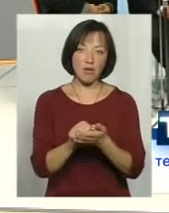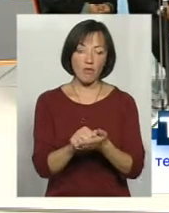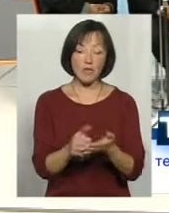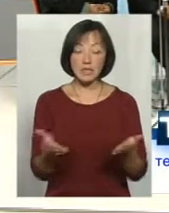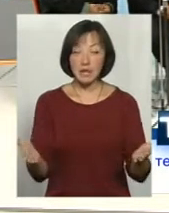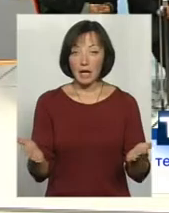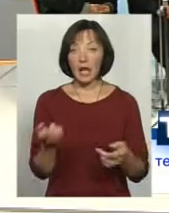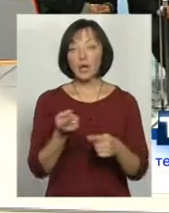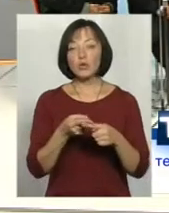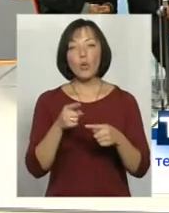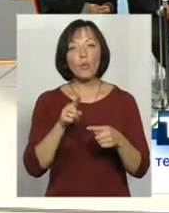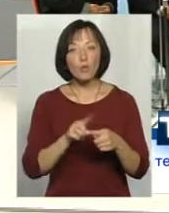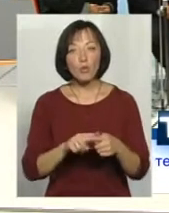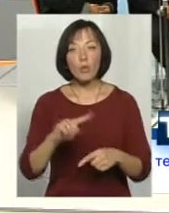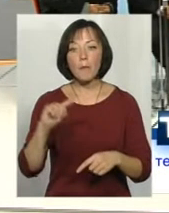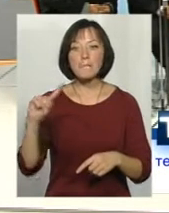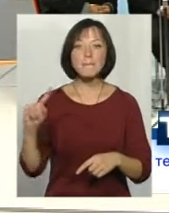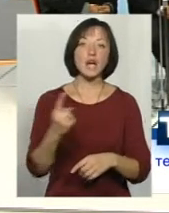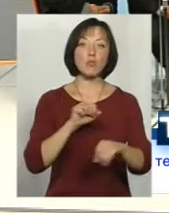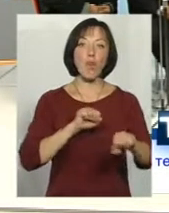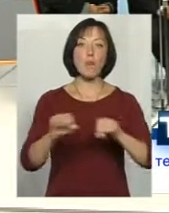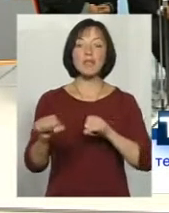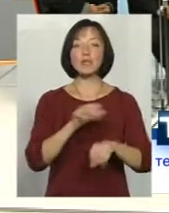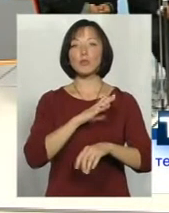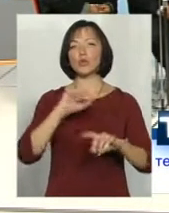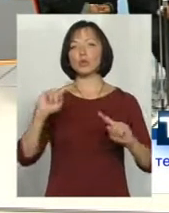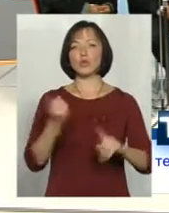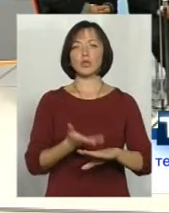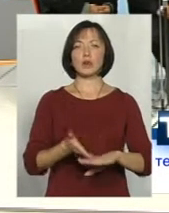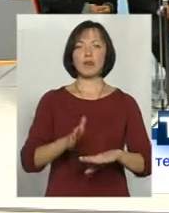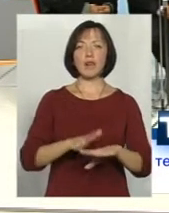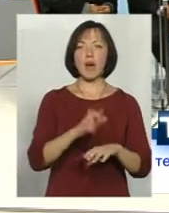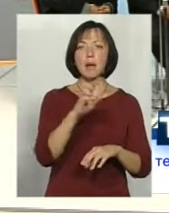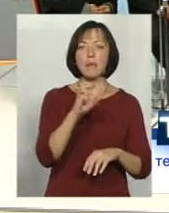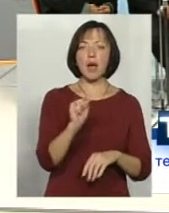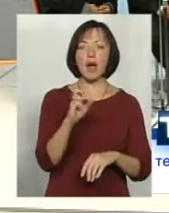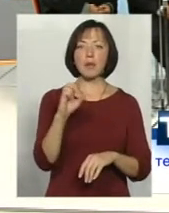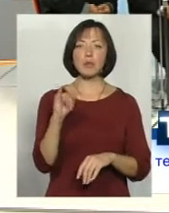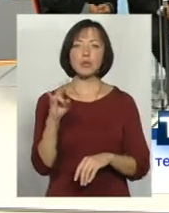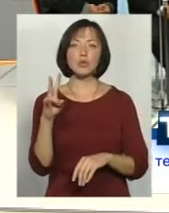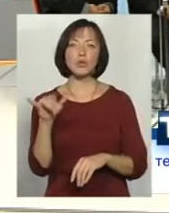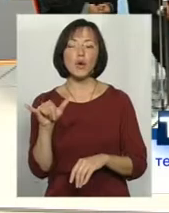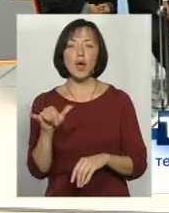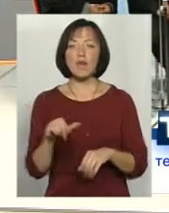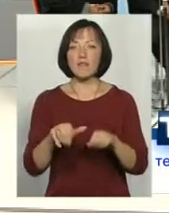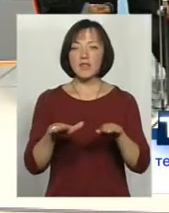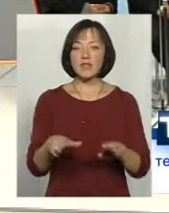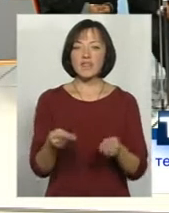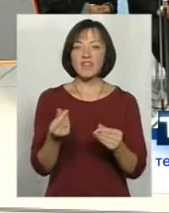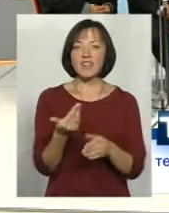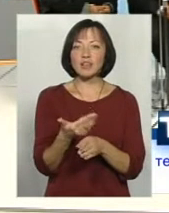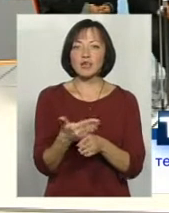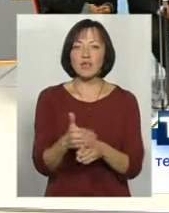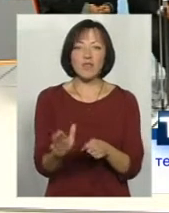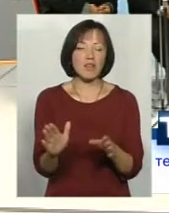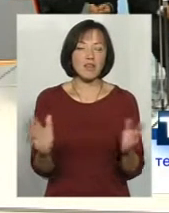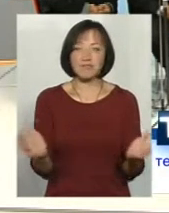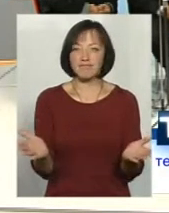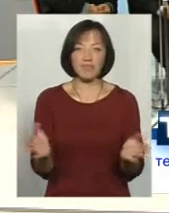Тому, звичайно, першому командиру було дуже важко Віктору Івановичу Бабіну щось рішити, тому що фінансування, як того, практично не